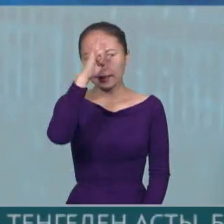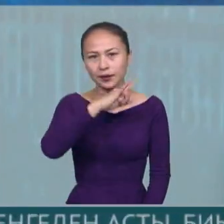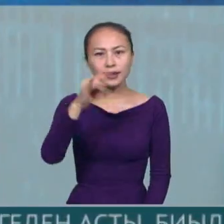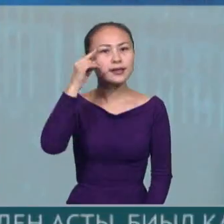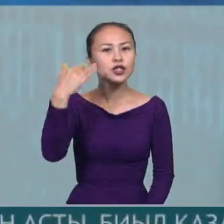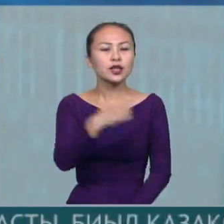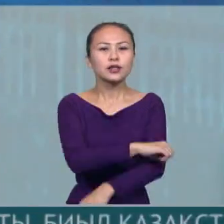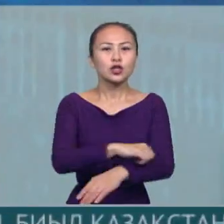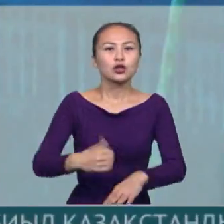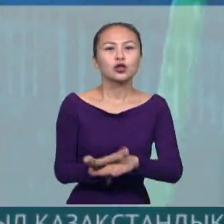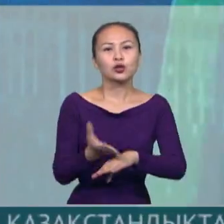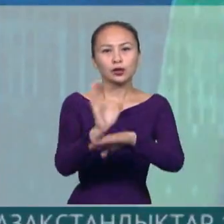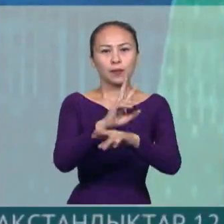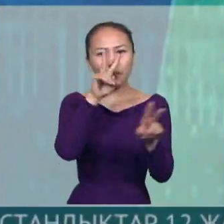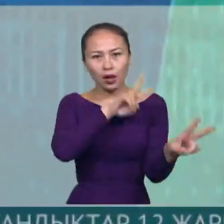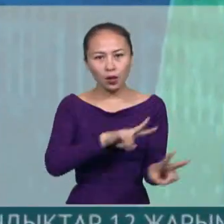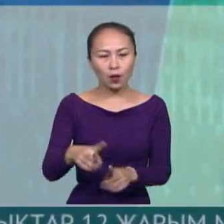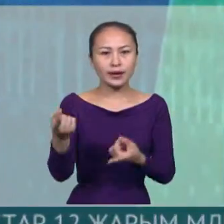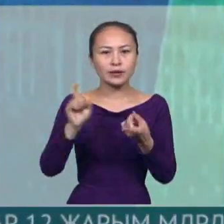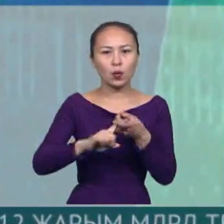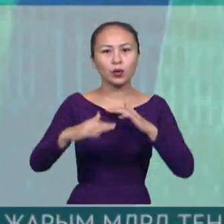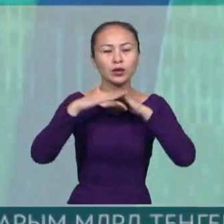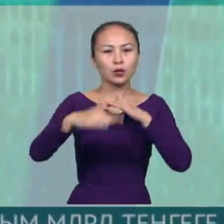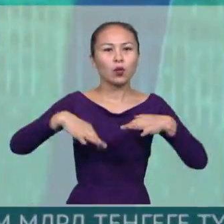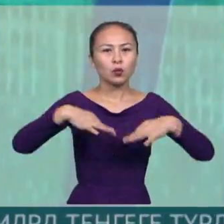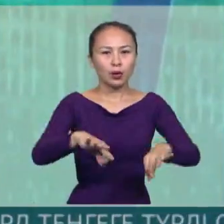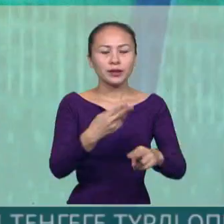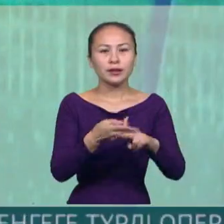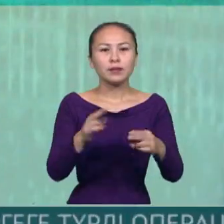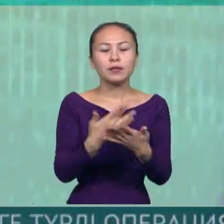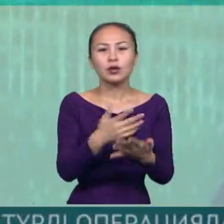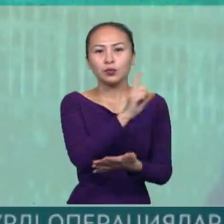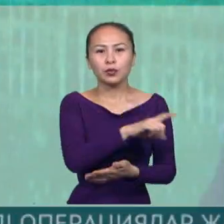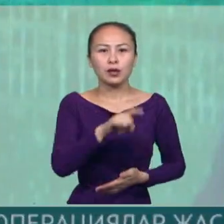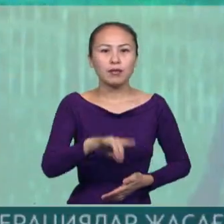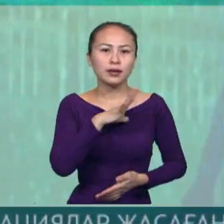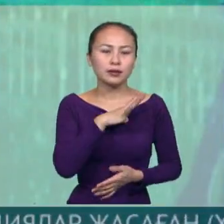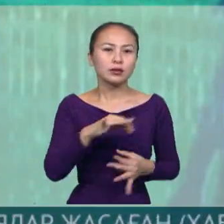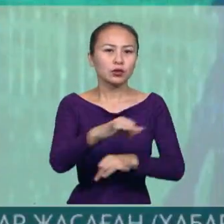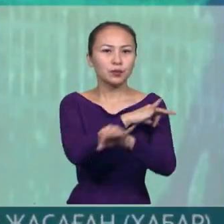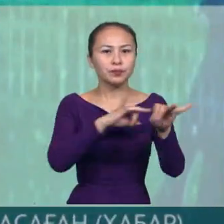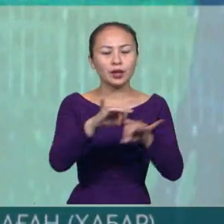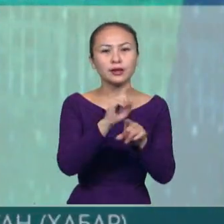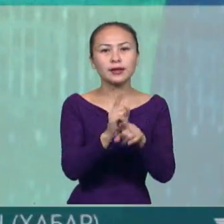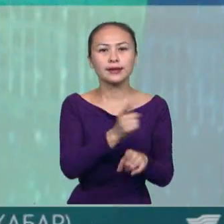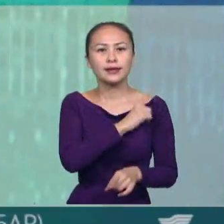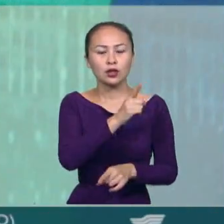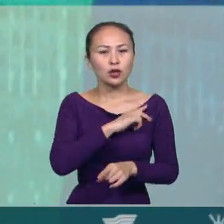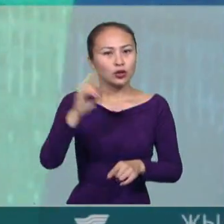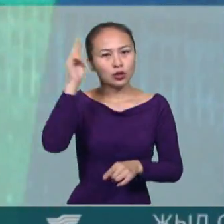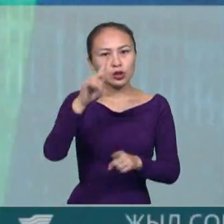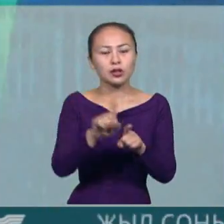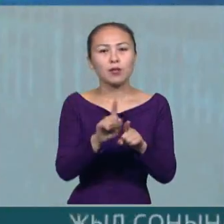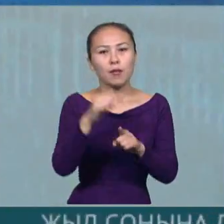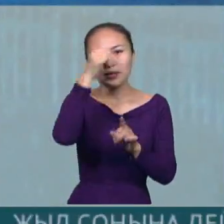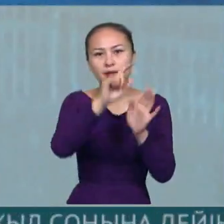Қазақстан мен Қырғызстан шекарасындағы күшейтілген бақылауға қатысты отандық көлік комитетінің өкілдері пікір білдірді. Мамандар келтірген деректерге